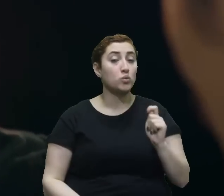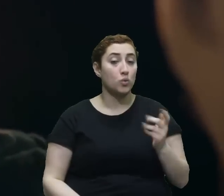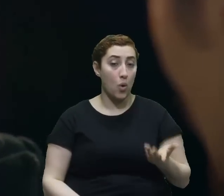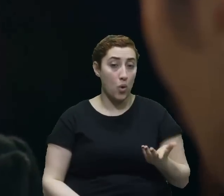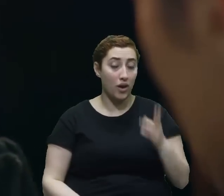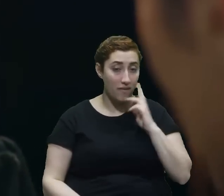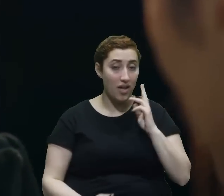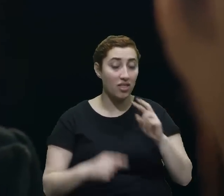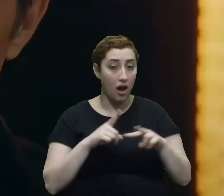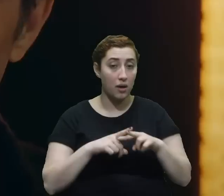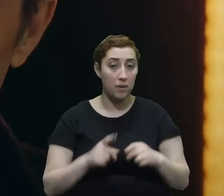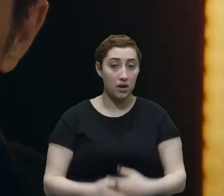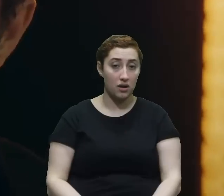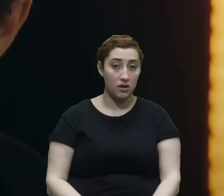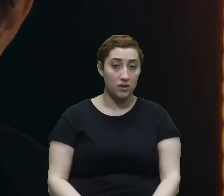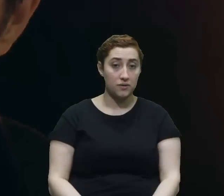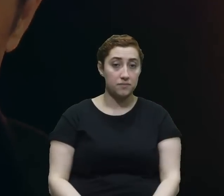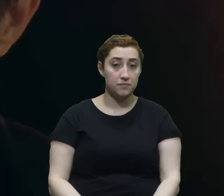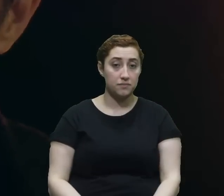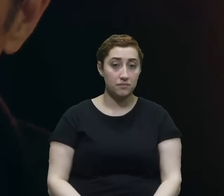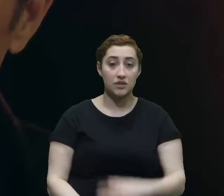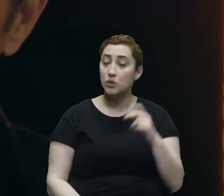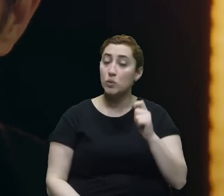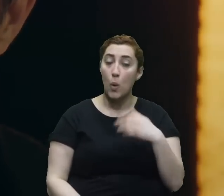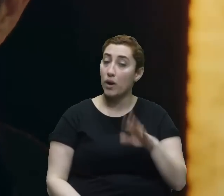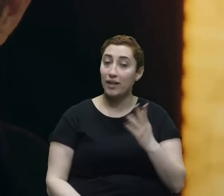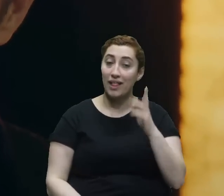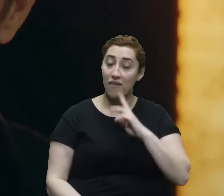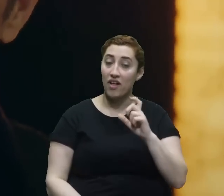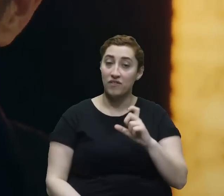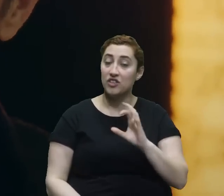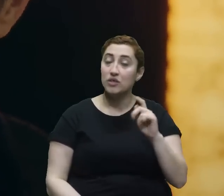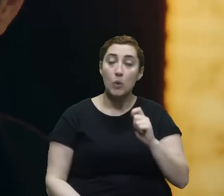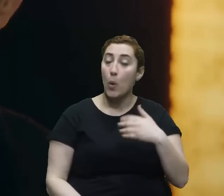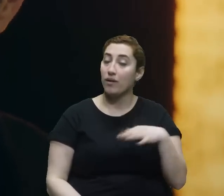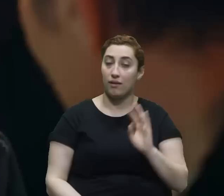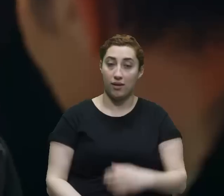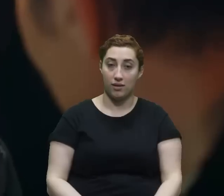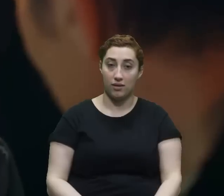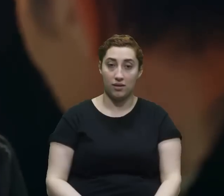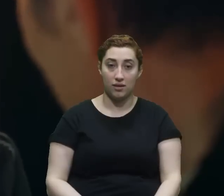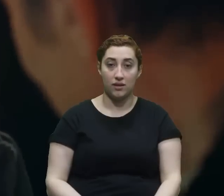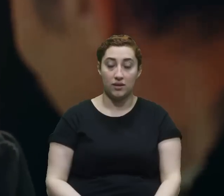zor Efendi Akbar. Hiç zor değil Efendi Cemil. Hiç zor değil.